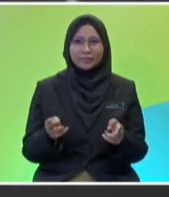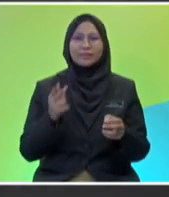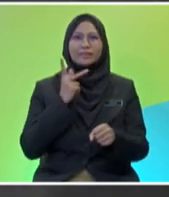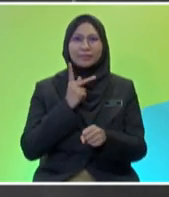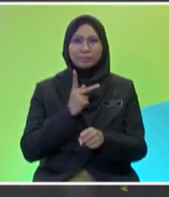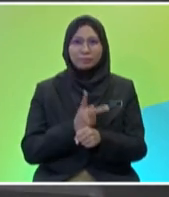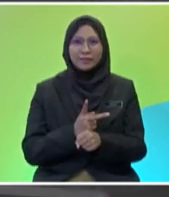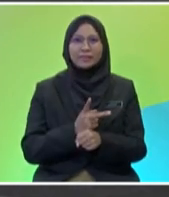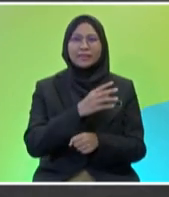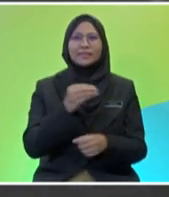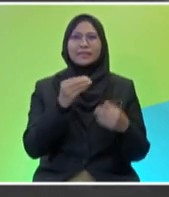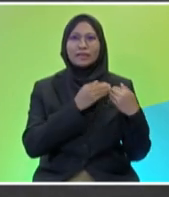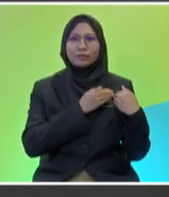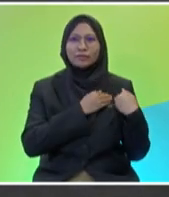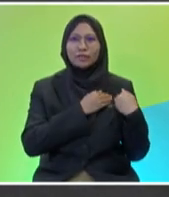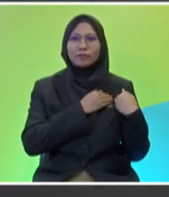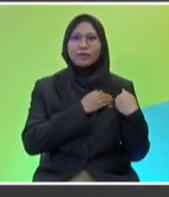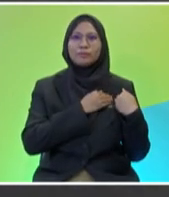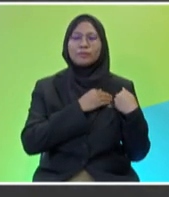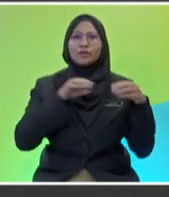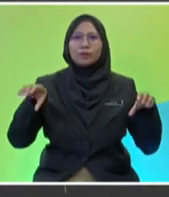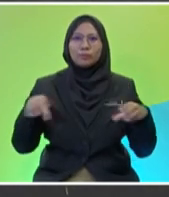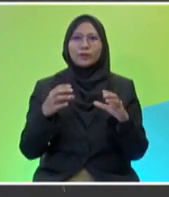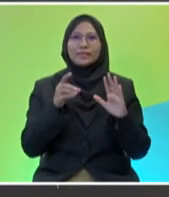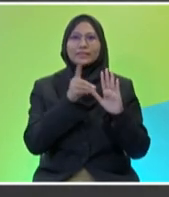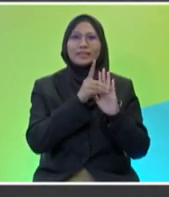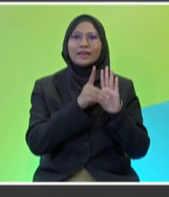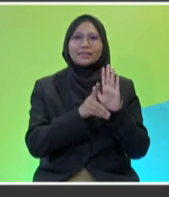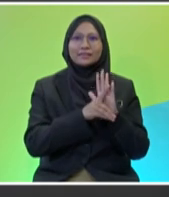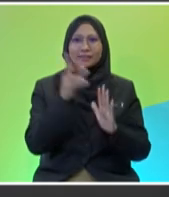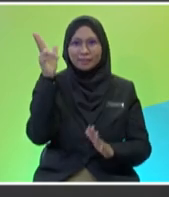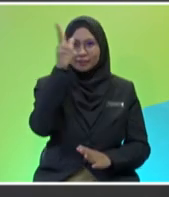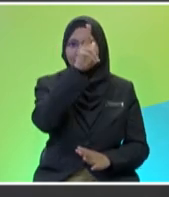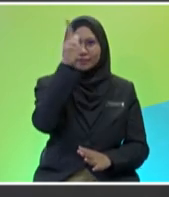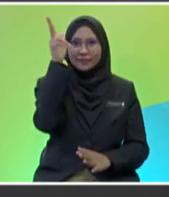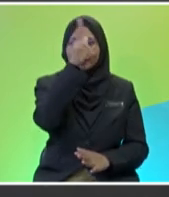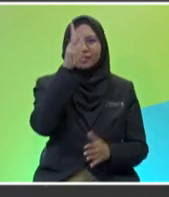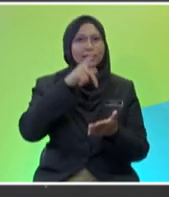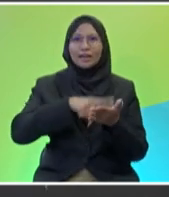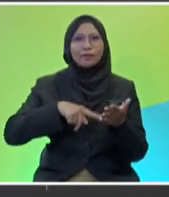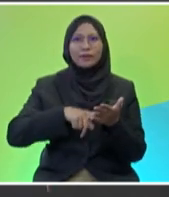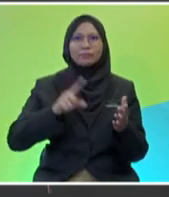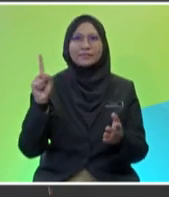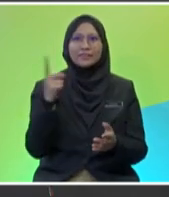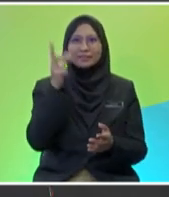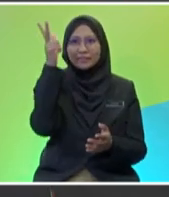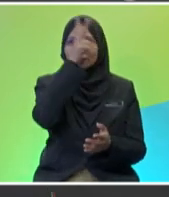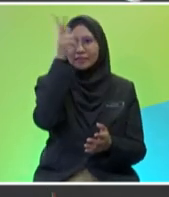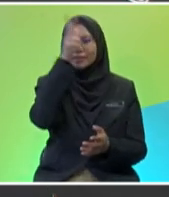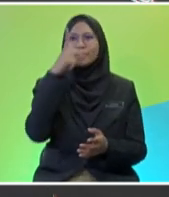bertanggung jawab Oke dasar Kerajaan mungkin aku sajadah saya kerajaan jadi